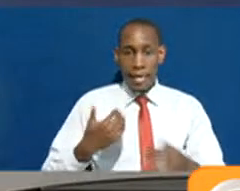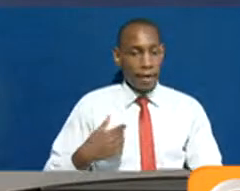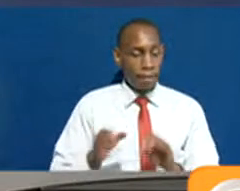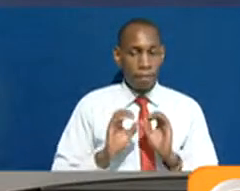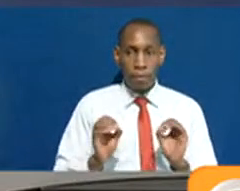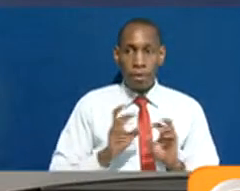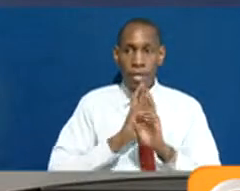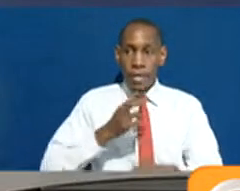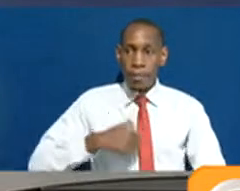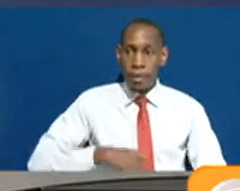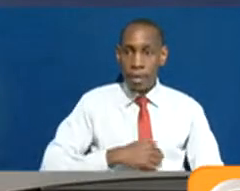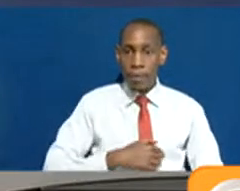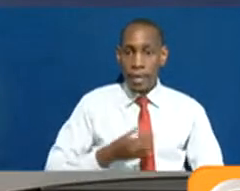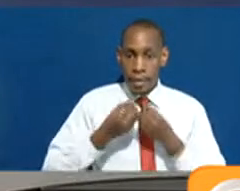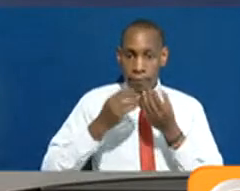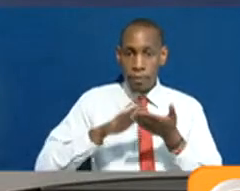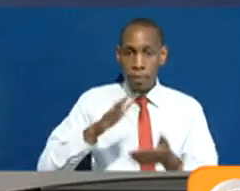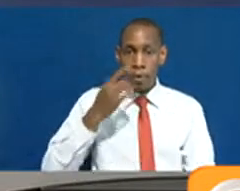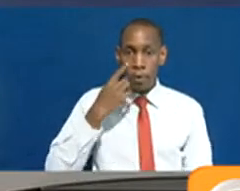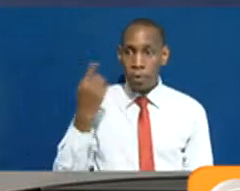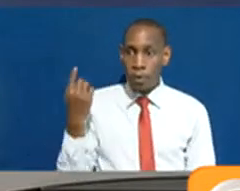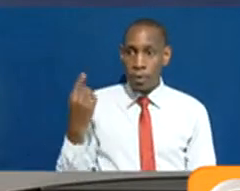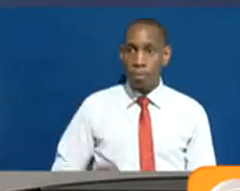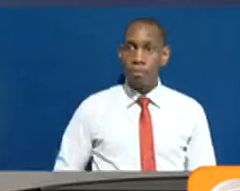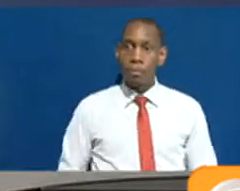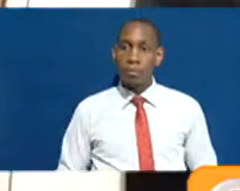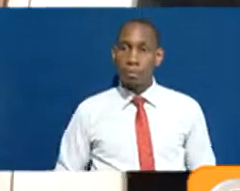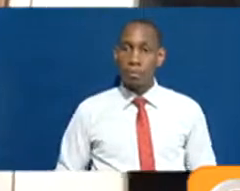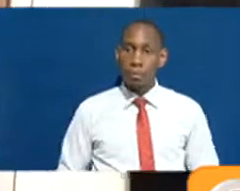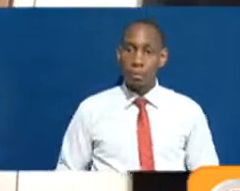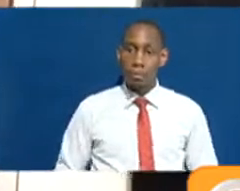vile Emily Chebet anavyotuarifu.